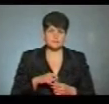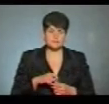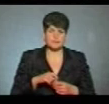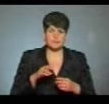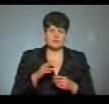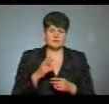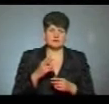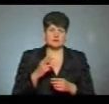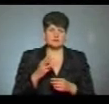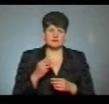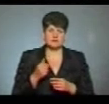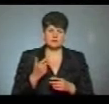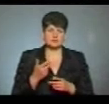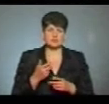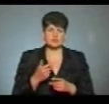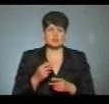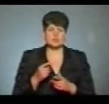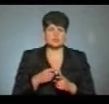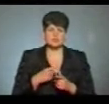рочки, дай Бог оборони, чи йому